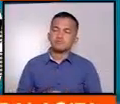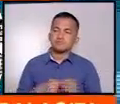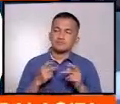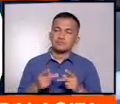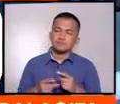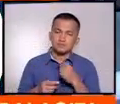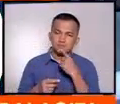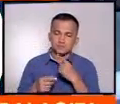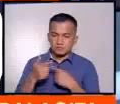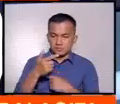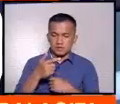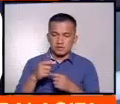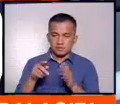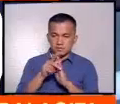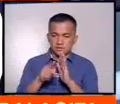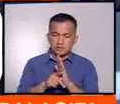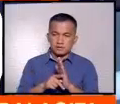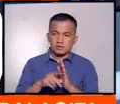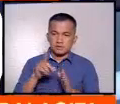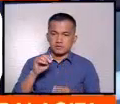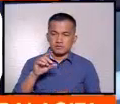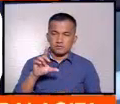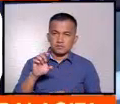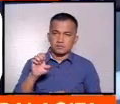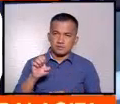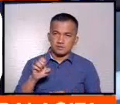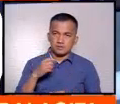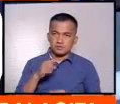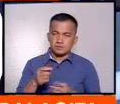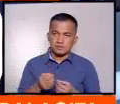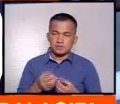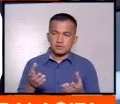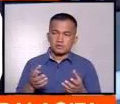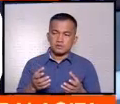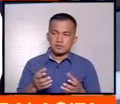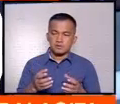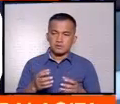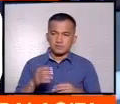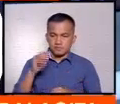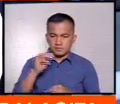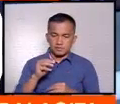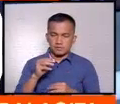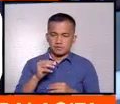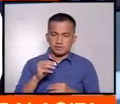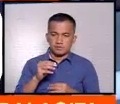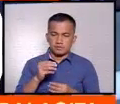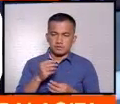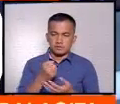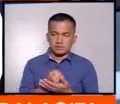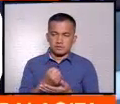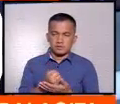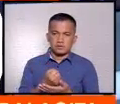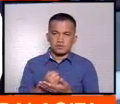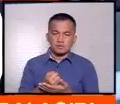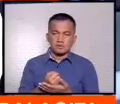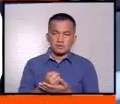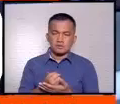po, general policy po ng Department of Labor is ipatupad pa rin yung minimum wage on the area or on the